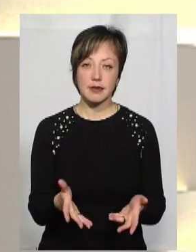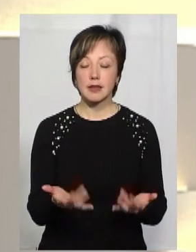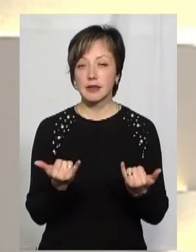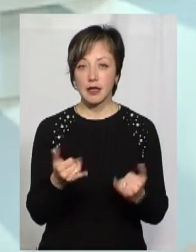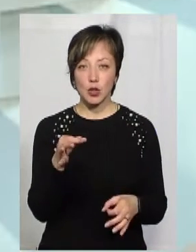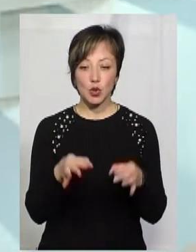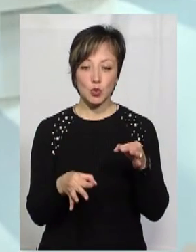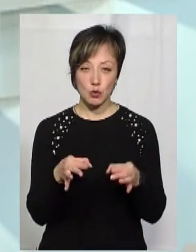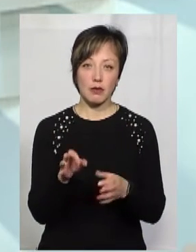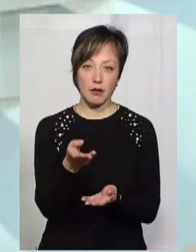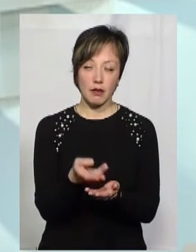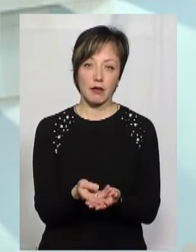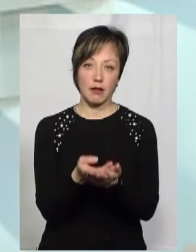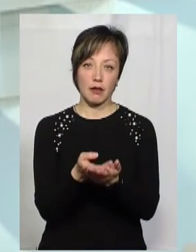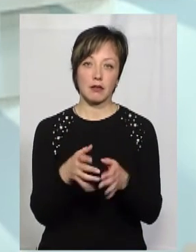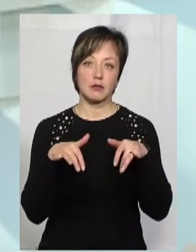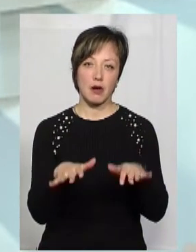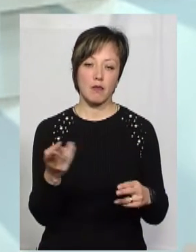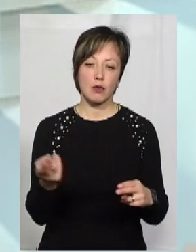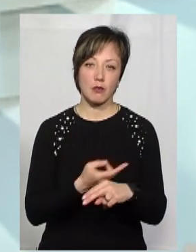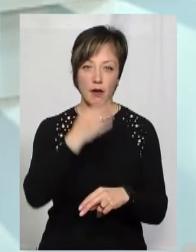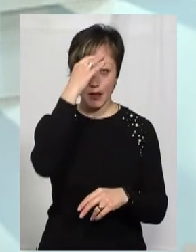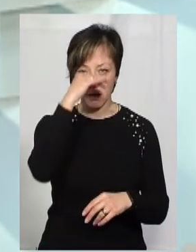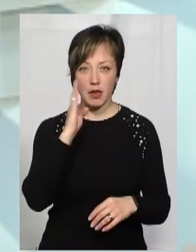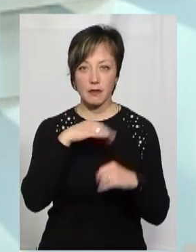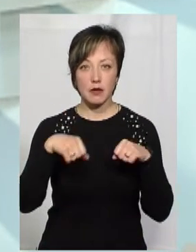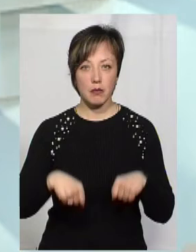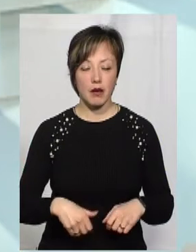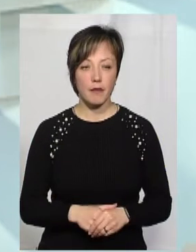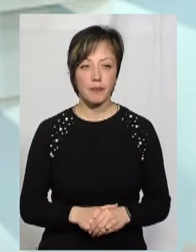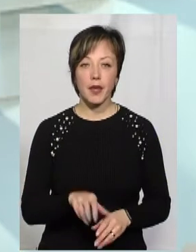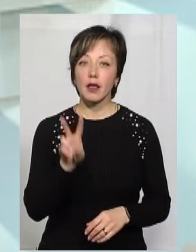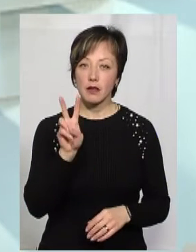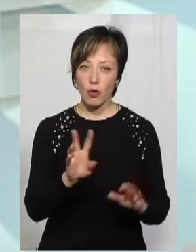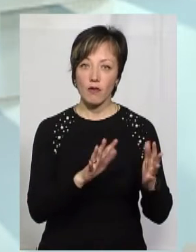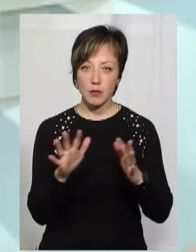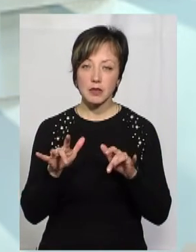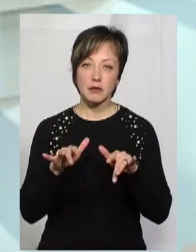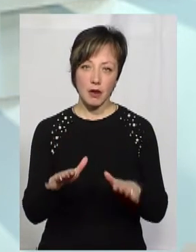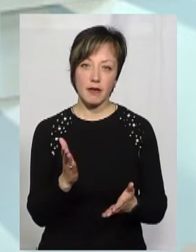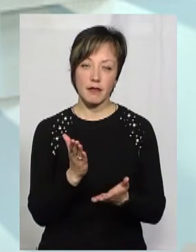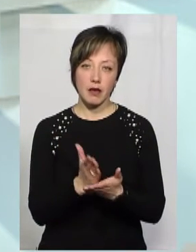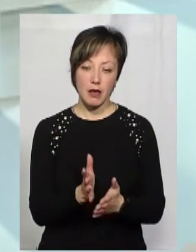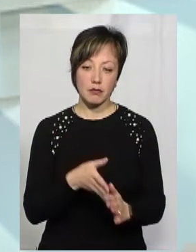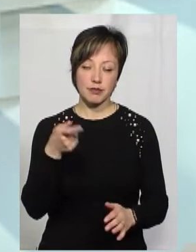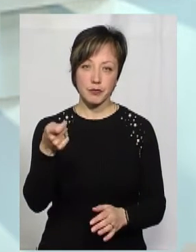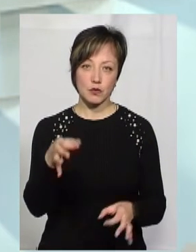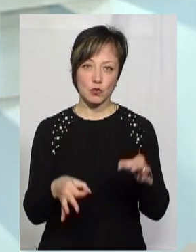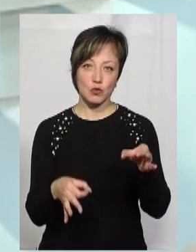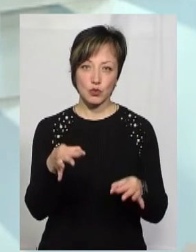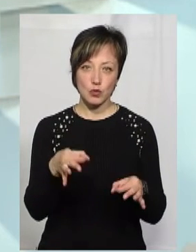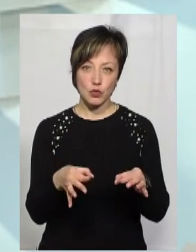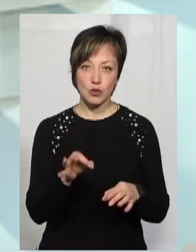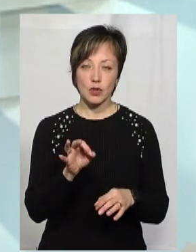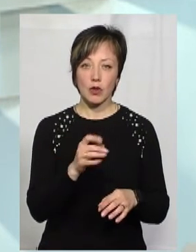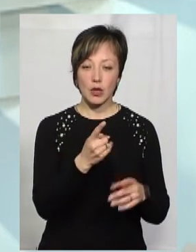справи знаходяться на позбавлення батьківських прав. У двох випадках справи знаходяться на позбавлення батьківських прав відносно